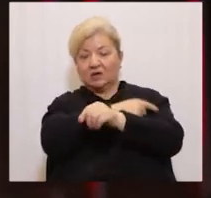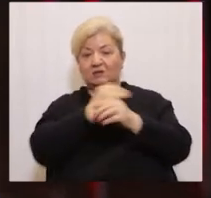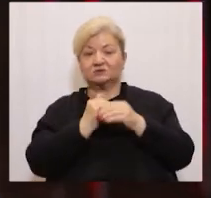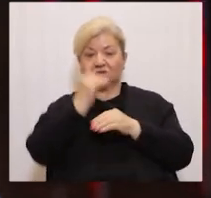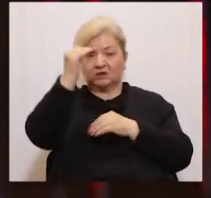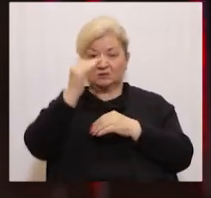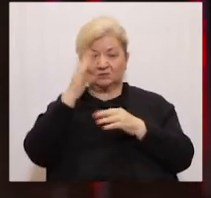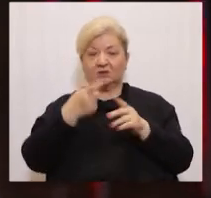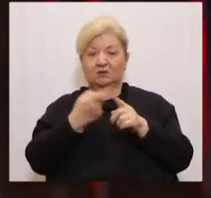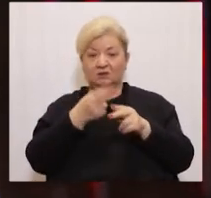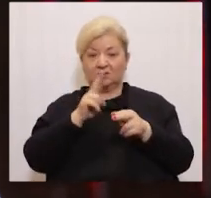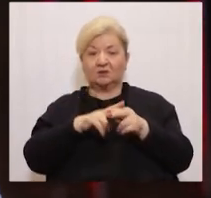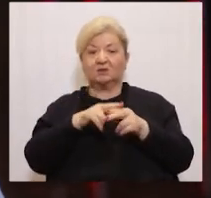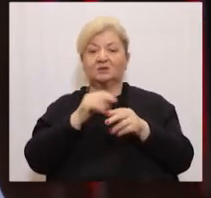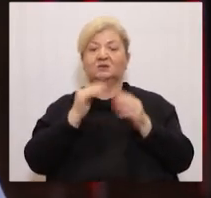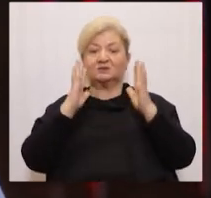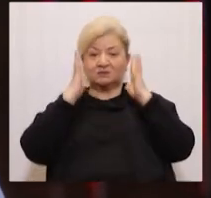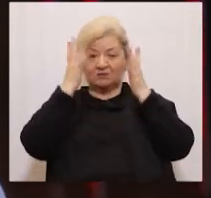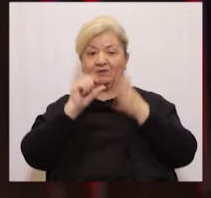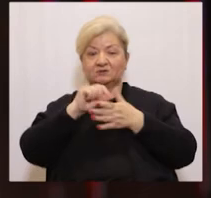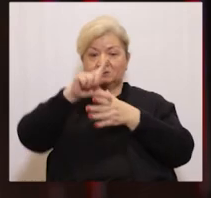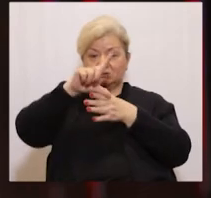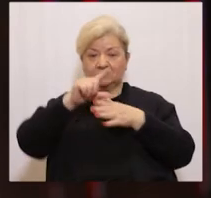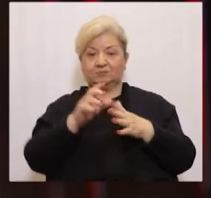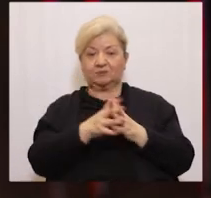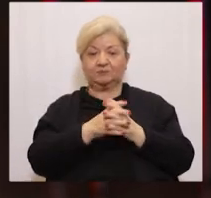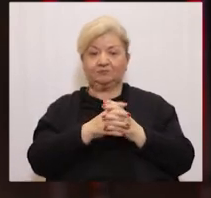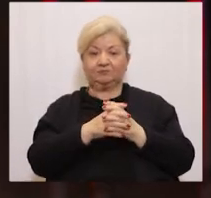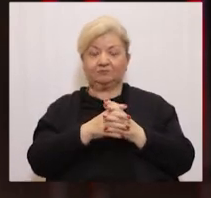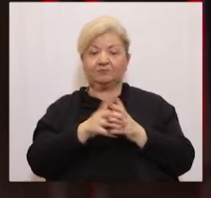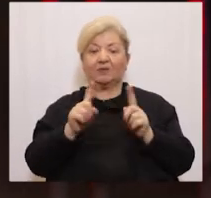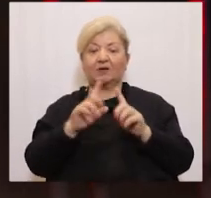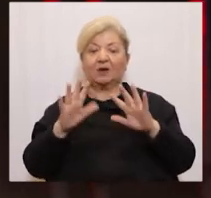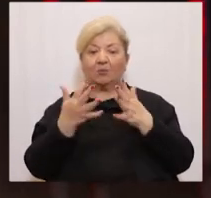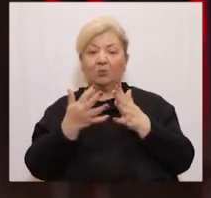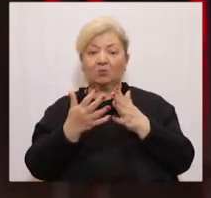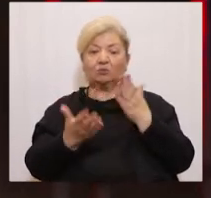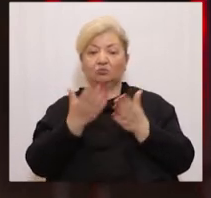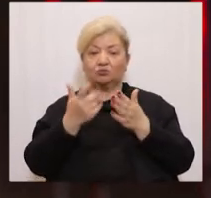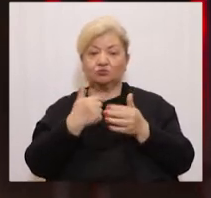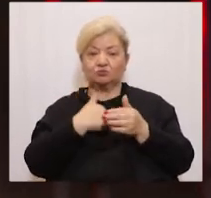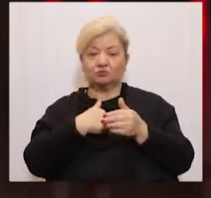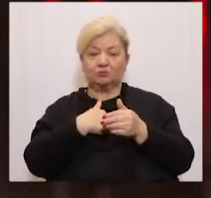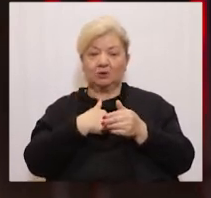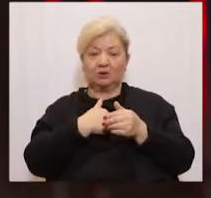გაიზრდება. ამრიგად წნევაც იზრდება, ხო? რა მოხდება თუ ჩვენ